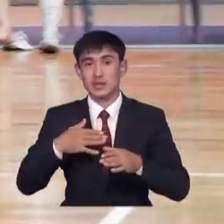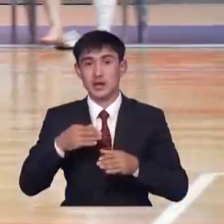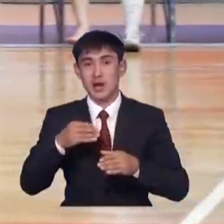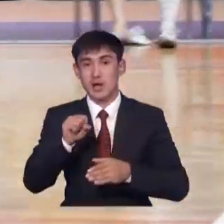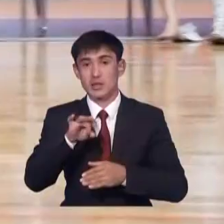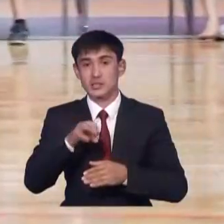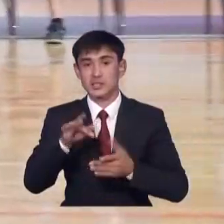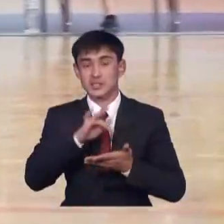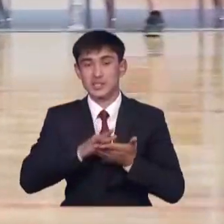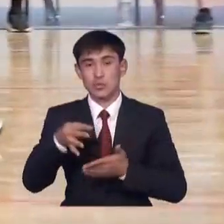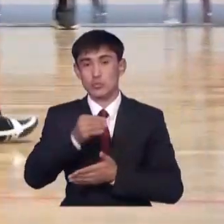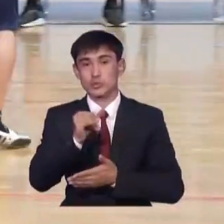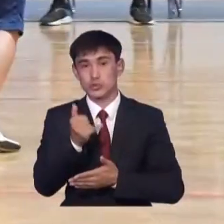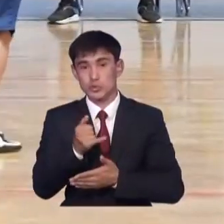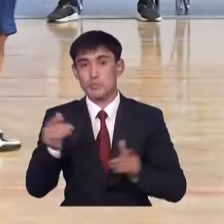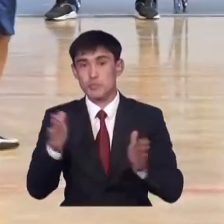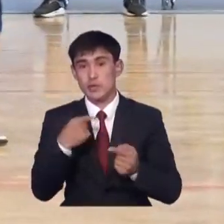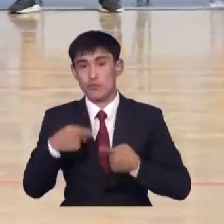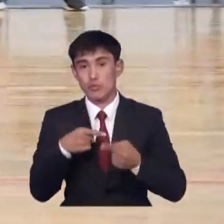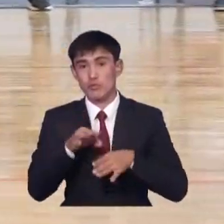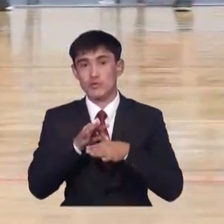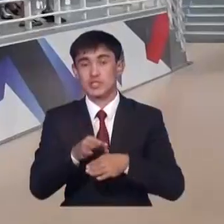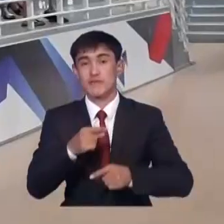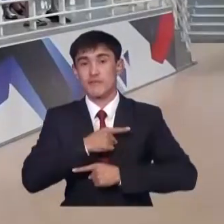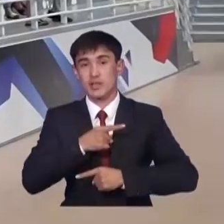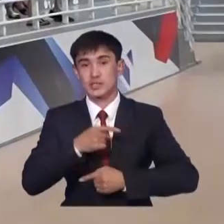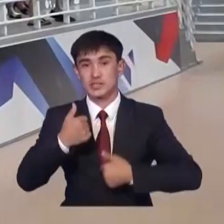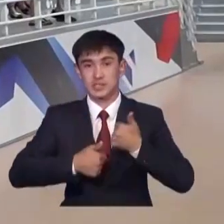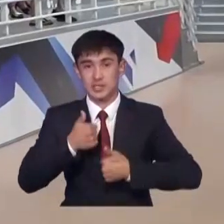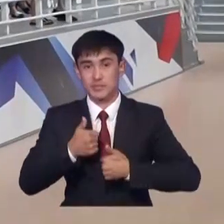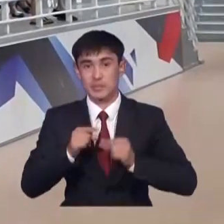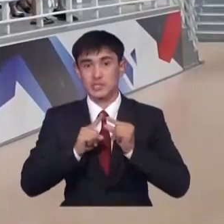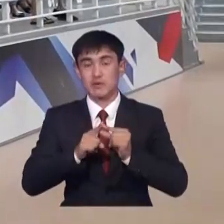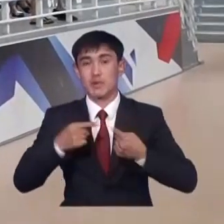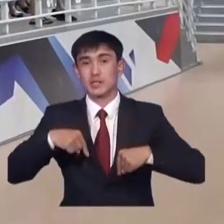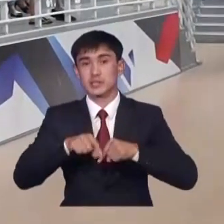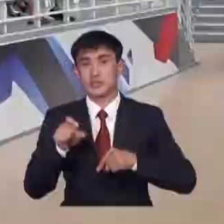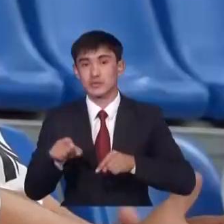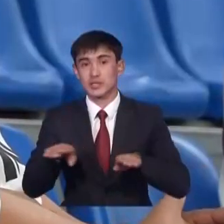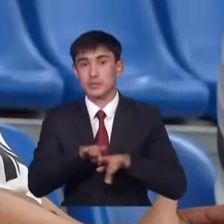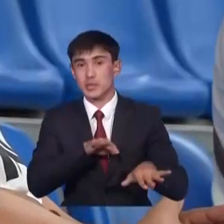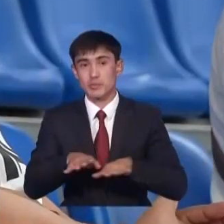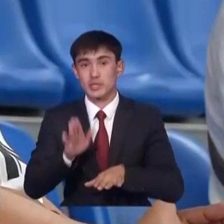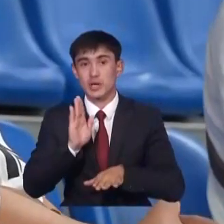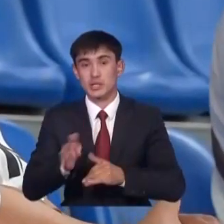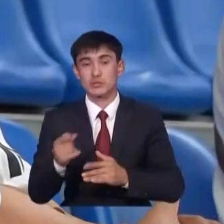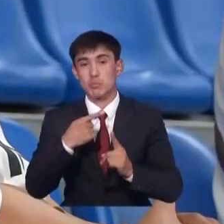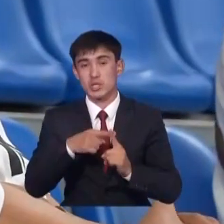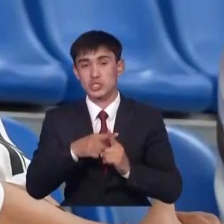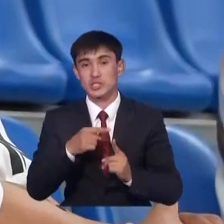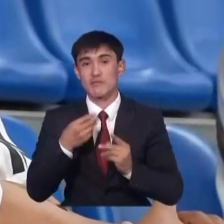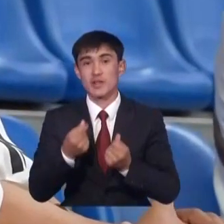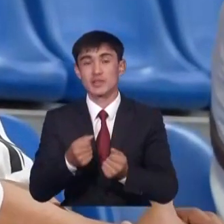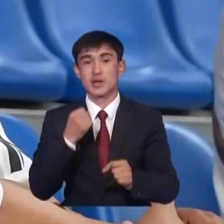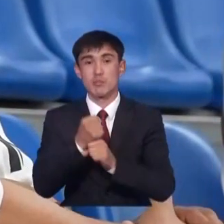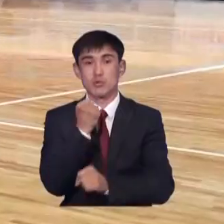Национального аналитического центра области ЖТСУ по мини-футболу вышла в финал состязания. По словам организаторов, такие мероприятия оказывают